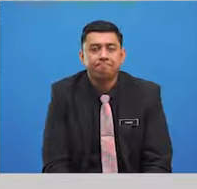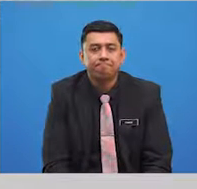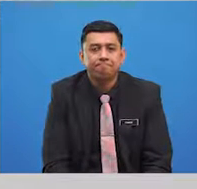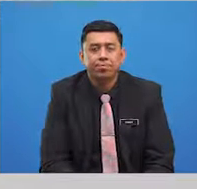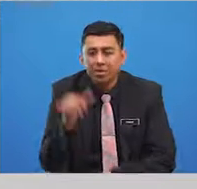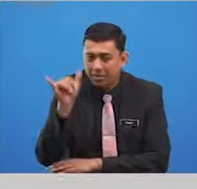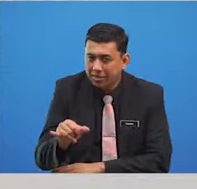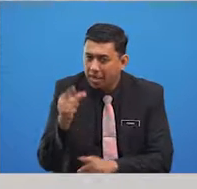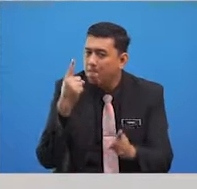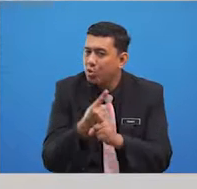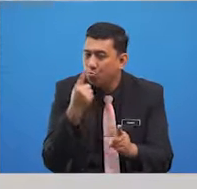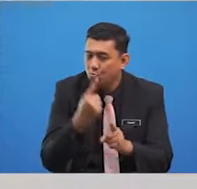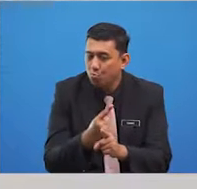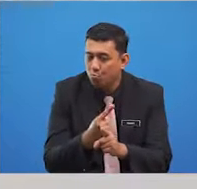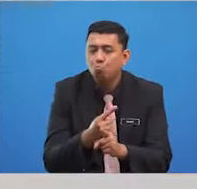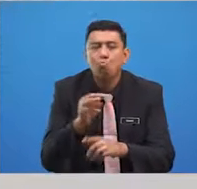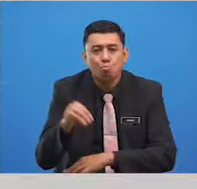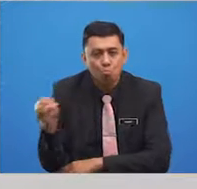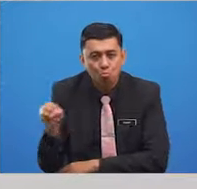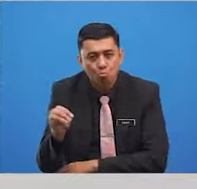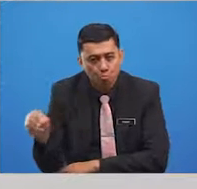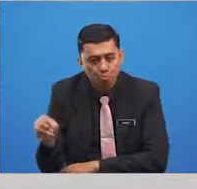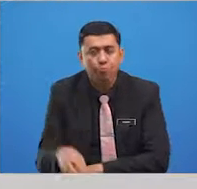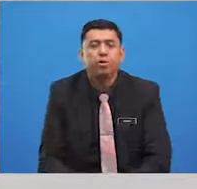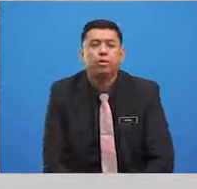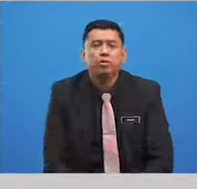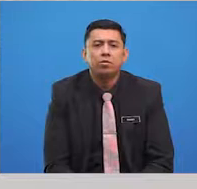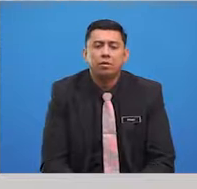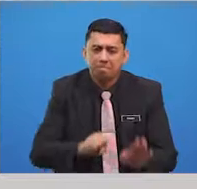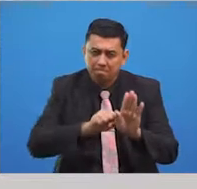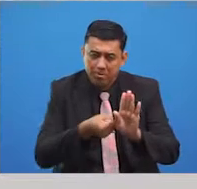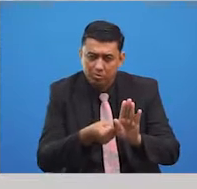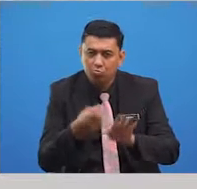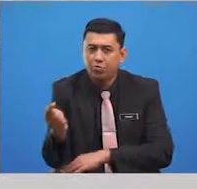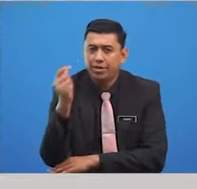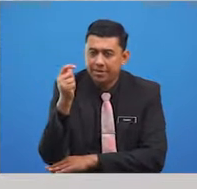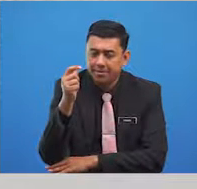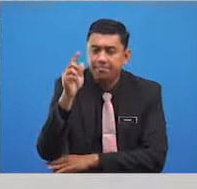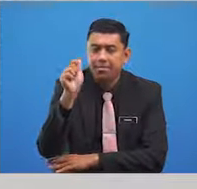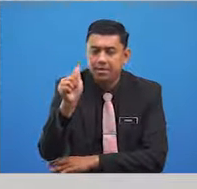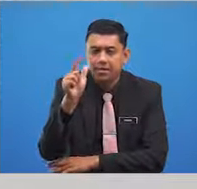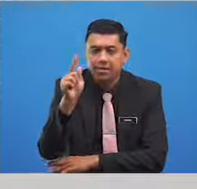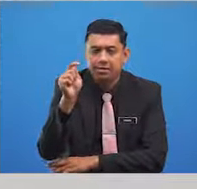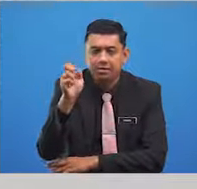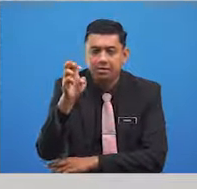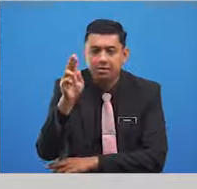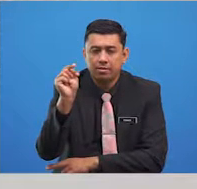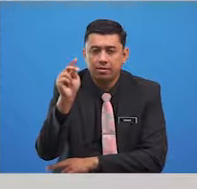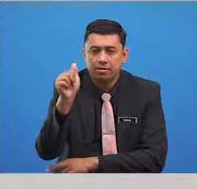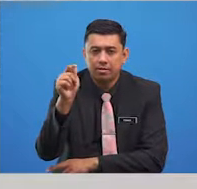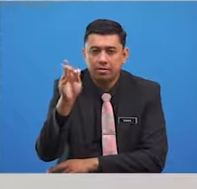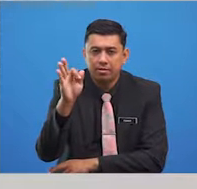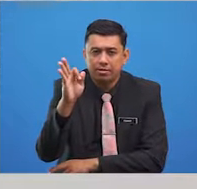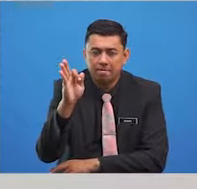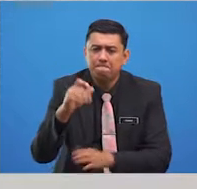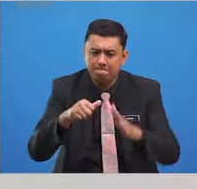Ya, betul murid-murid. Untuk pengetahuan murid-murid, sumber tenaga alternatif berasaskan alam